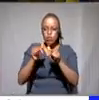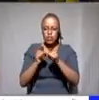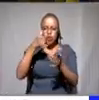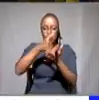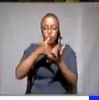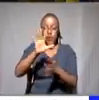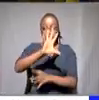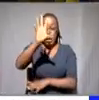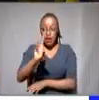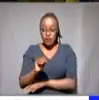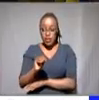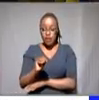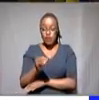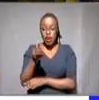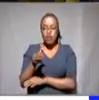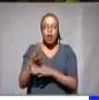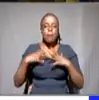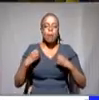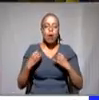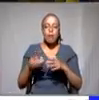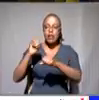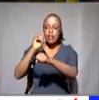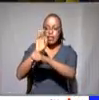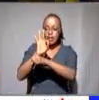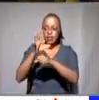ruki ya Afrika. Guku na kuwa adwa ikumina